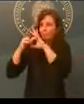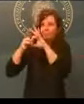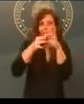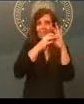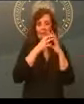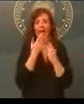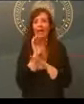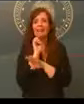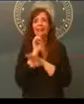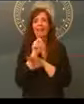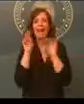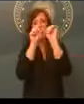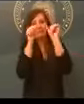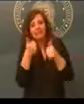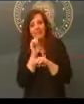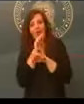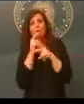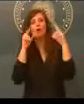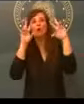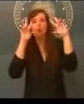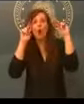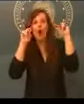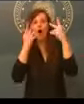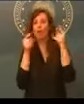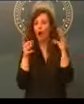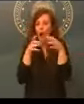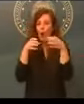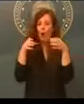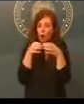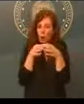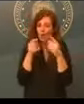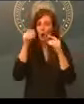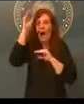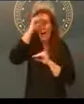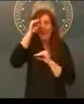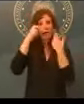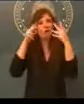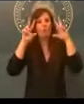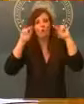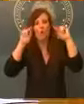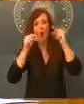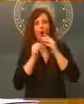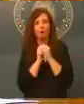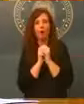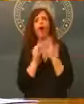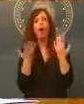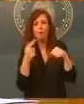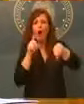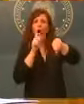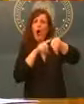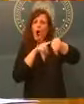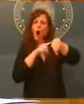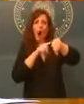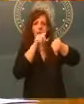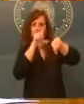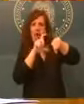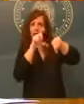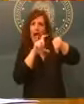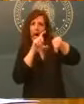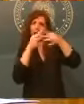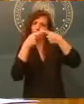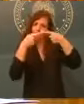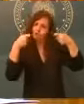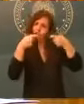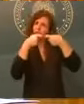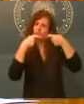nuova. Nascono gruppi di apprendimento. Possono nascere anche orari di lavoro più flessibili